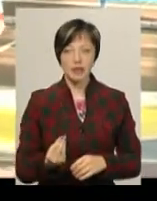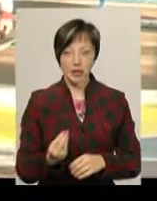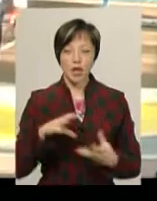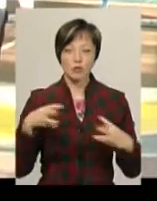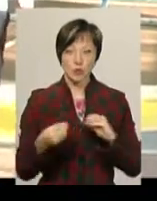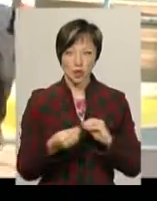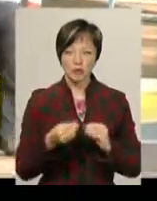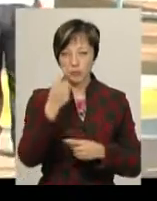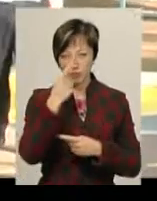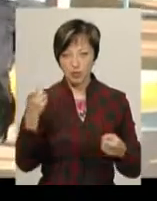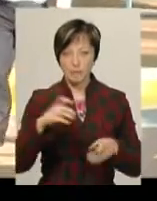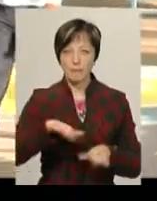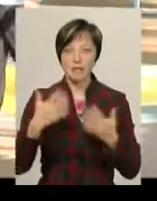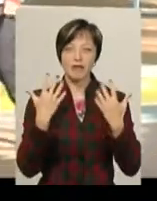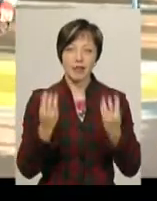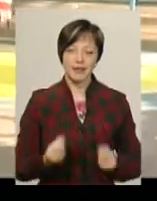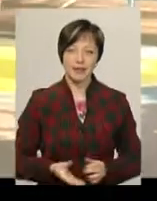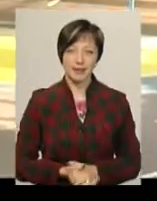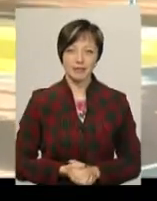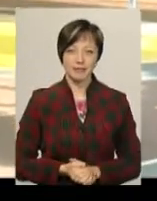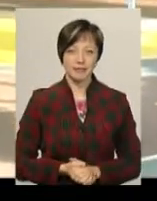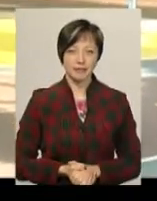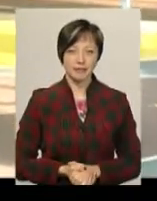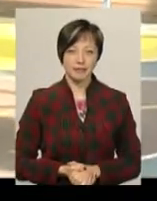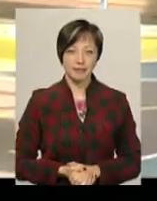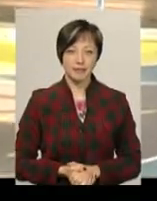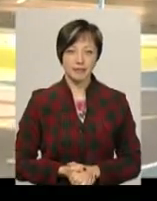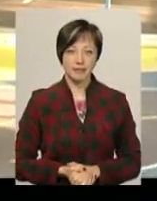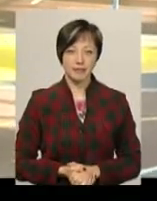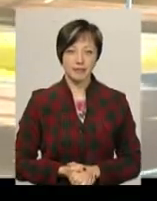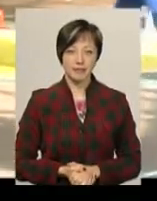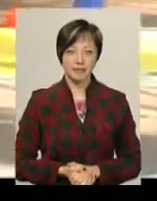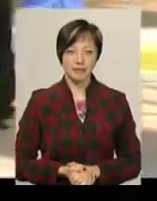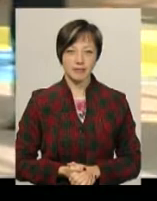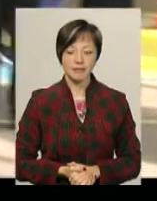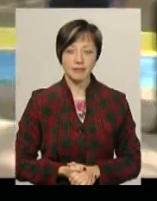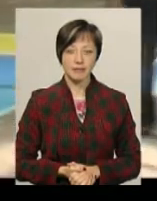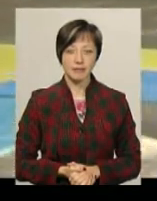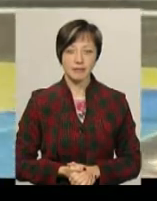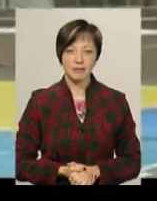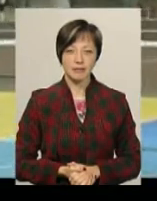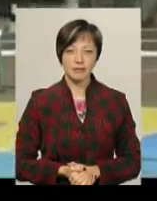тож результати ми повідомимо після вихідних. Світлана Поробок, Дем'ян Цегольник, новини «Поділля-Центр».